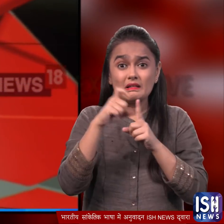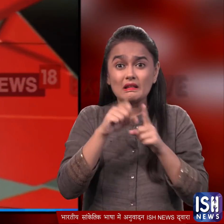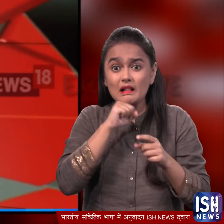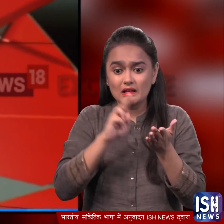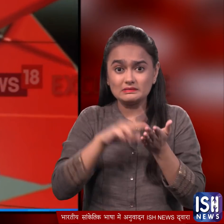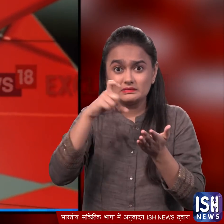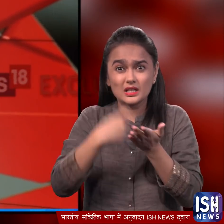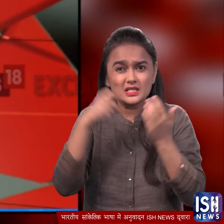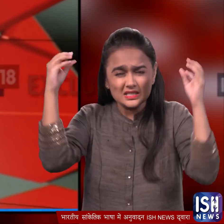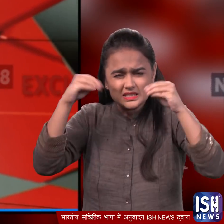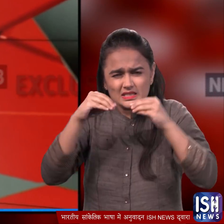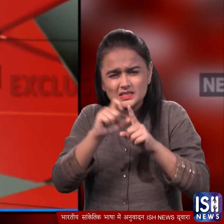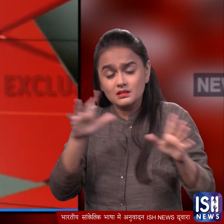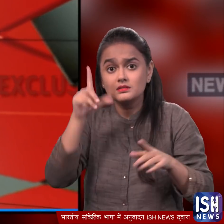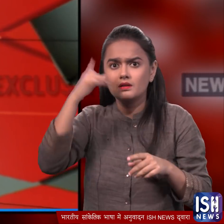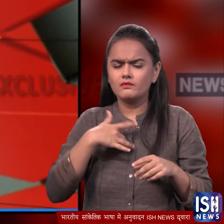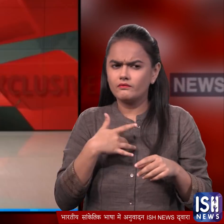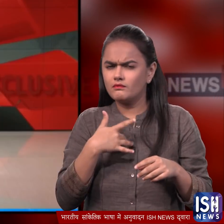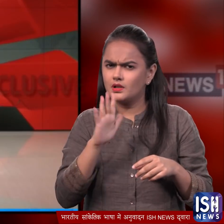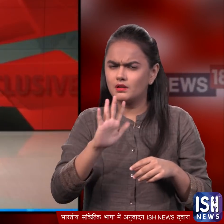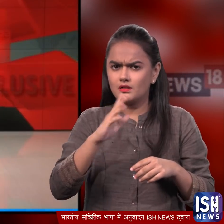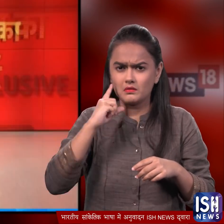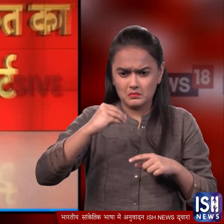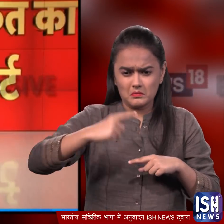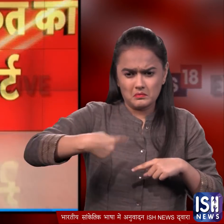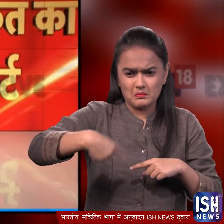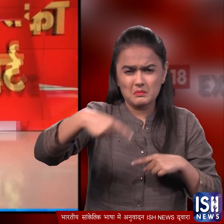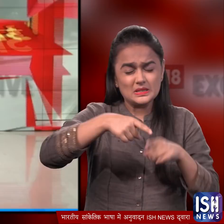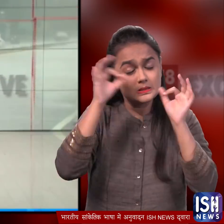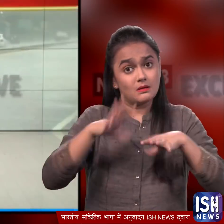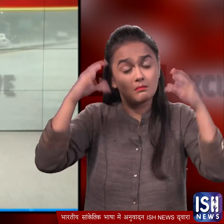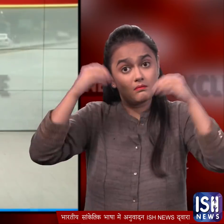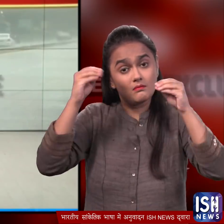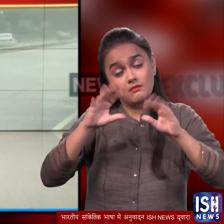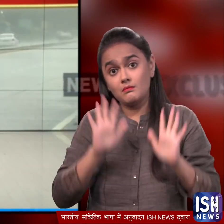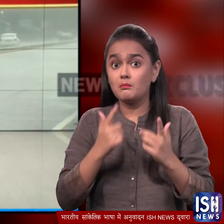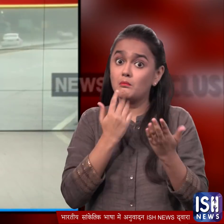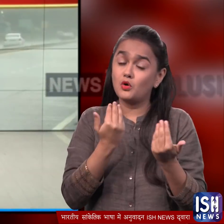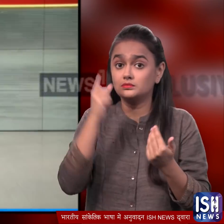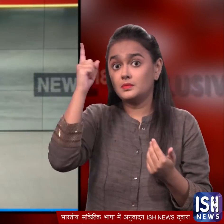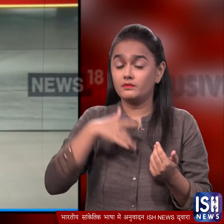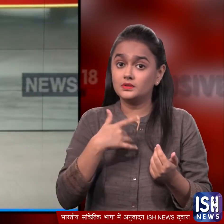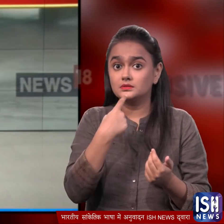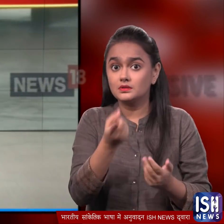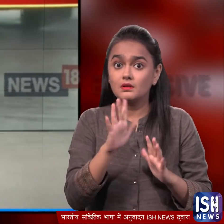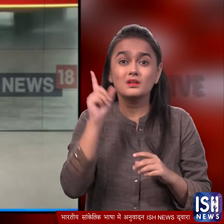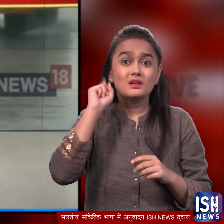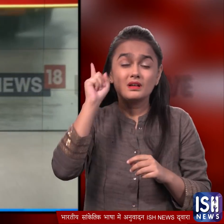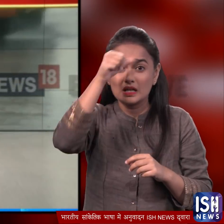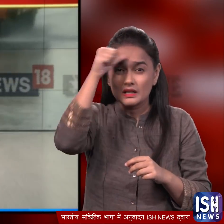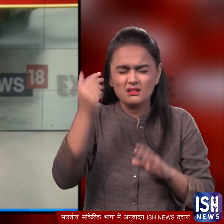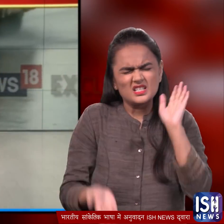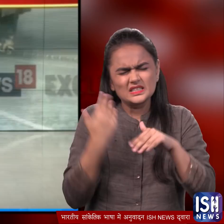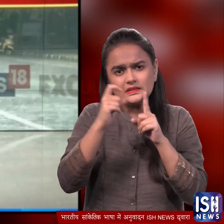में जबरदस्त बारिश हुई और अनुमान लगाया जा रहा है कि अगले कुछ दिन यूं ही सिलसिला चलने वाला है। खास तौर पर शनिवार और रविवार